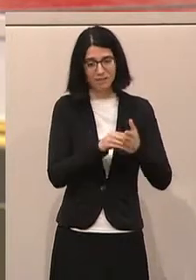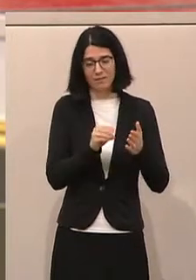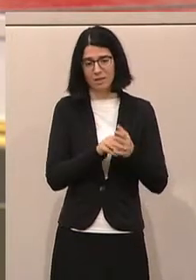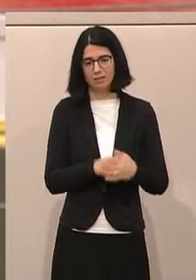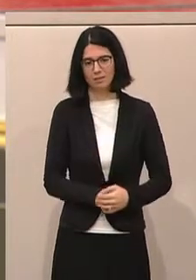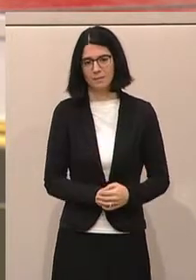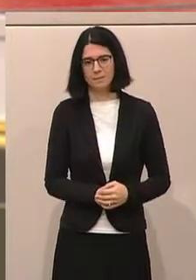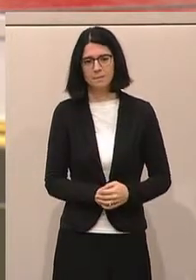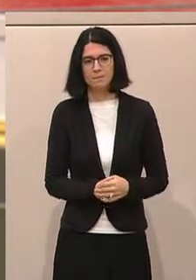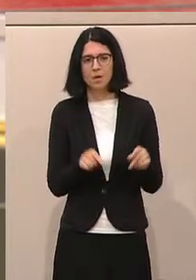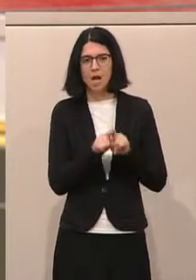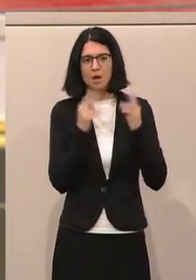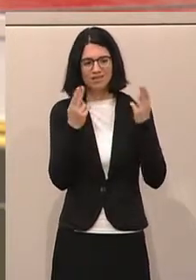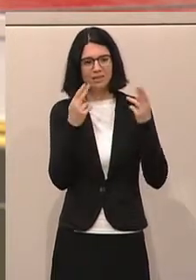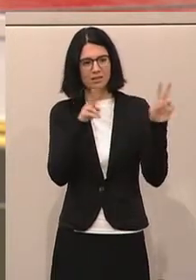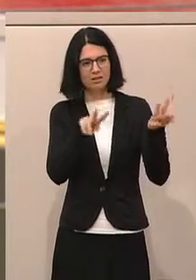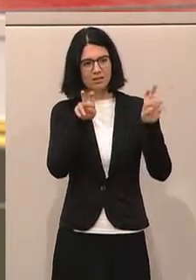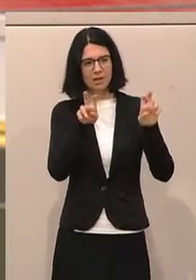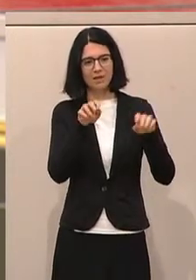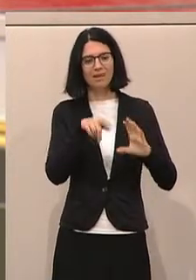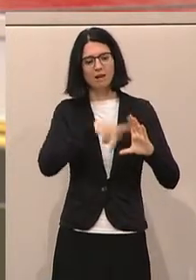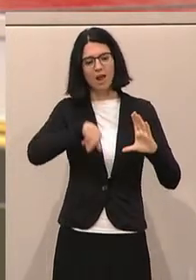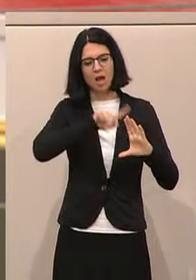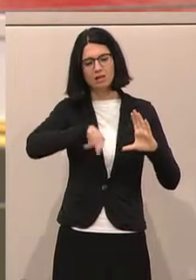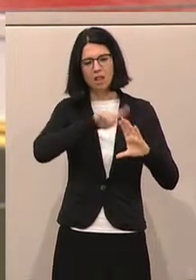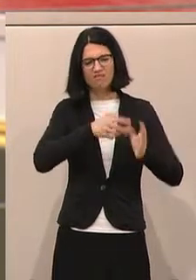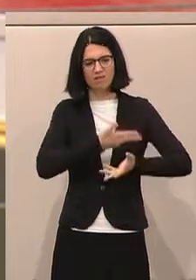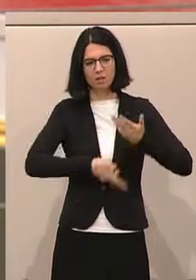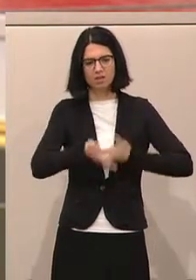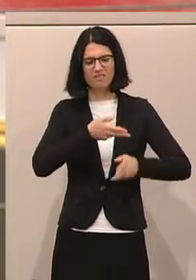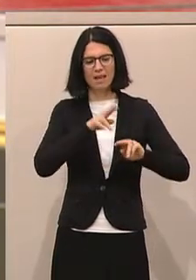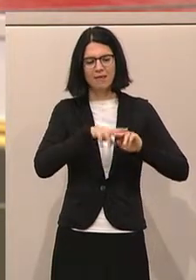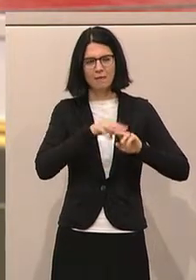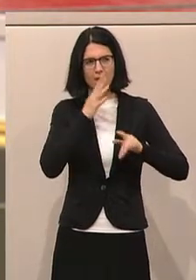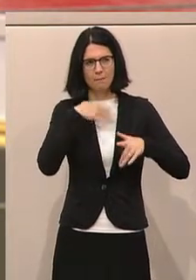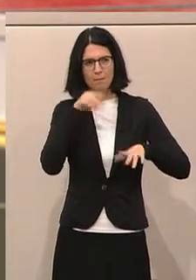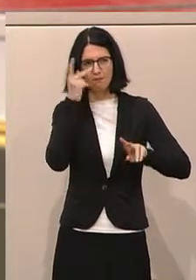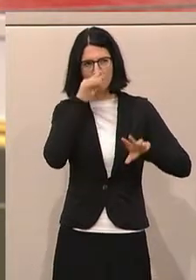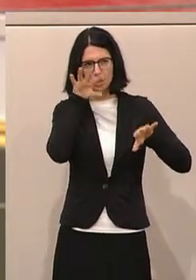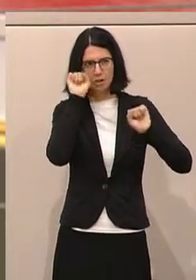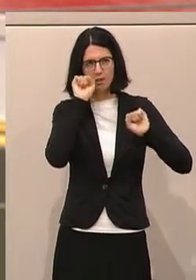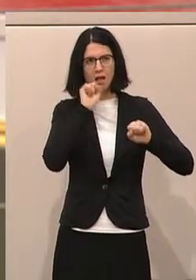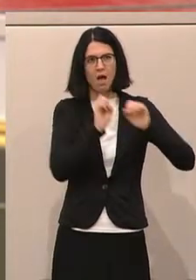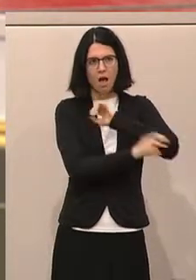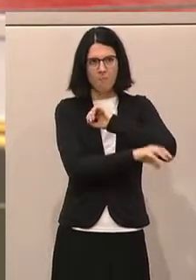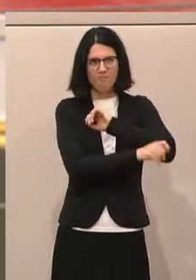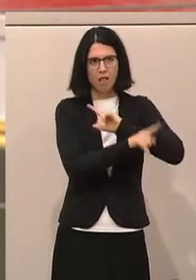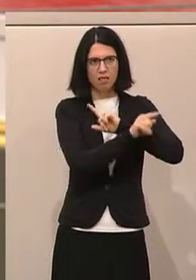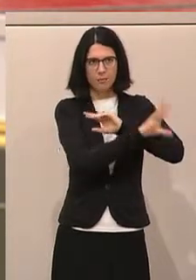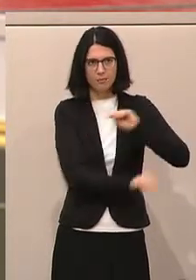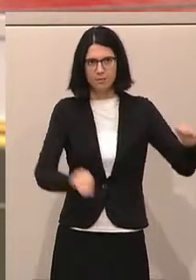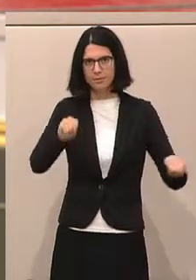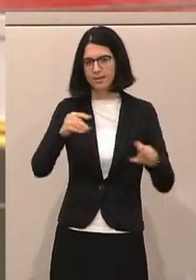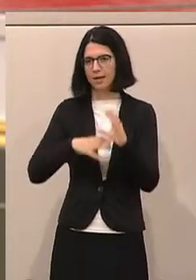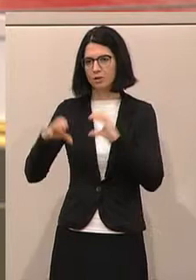auch anpacken. Auch ein wichtiges Thema ist die Kreislaufwirtschaft. Je mehr wir es verstehen, Abfall wirklich wieder zu einer echten Ressource